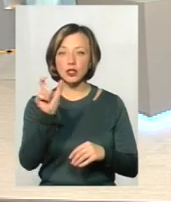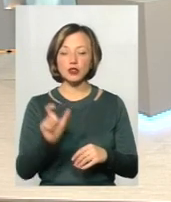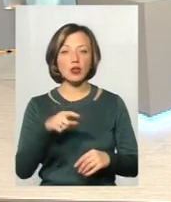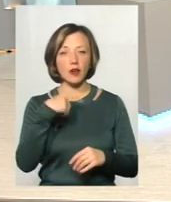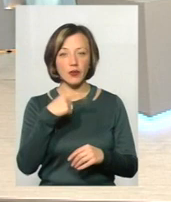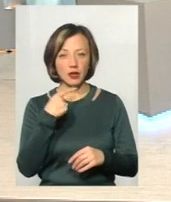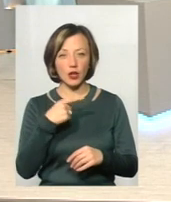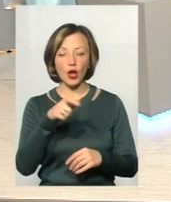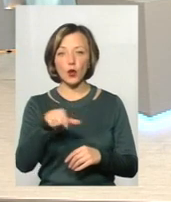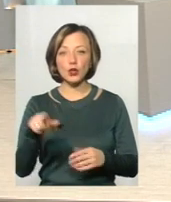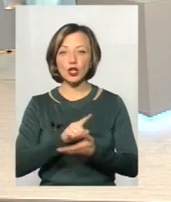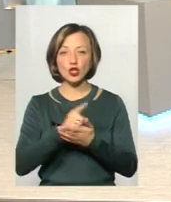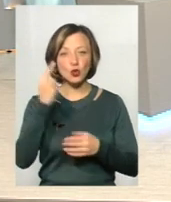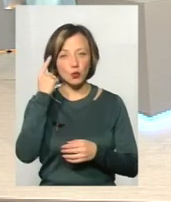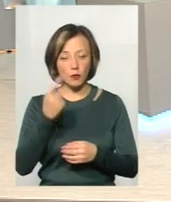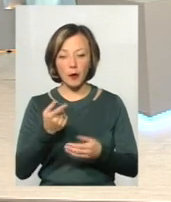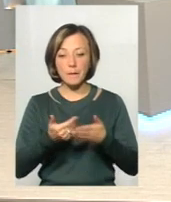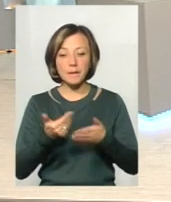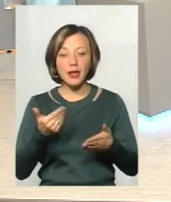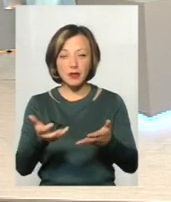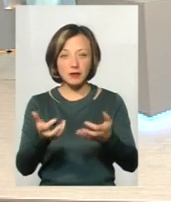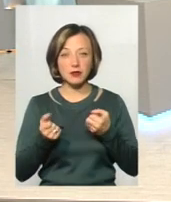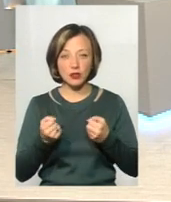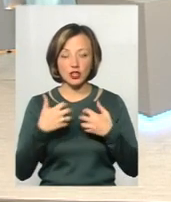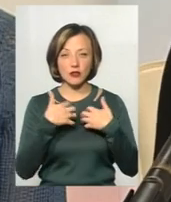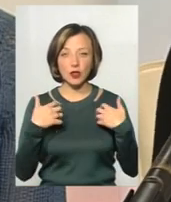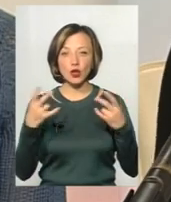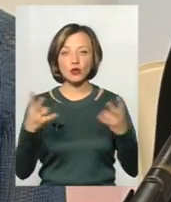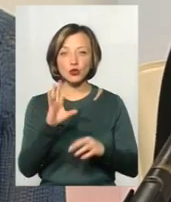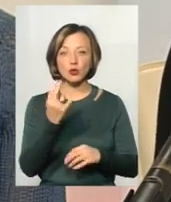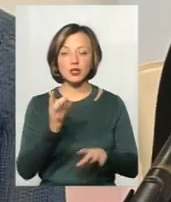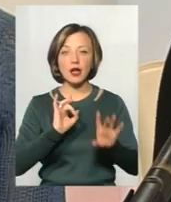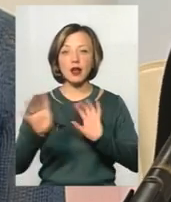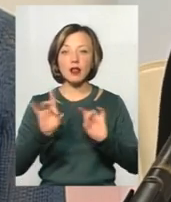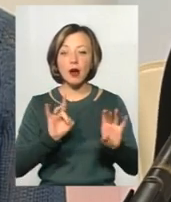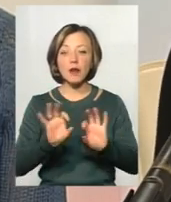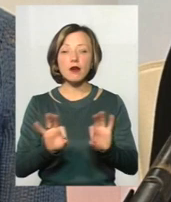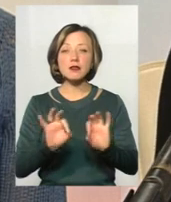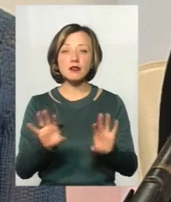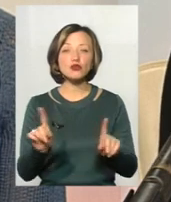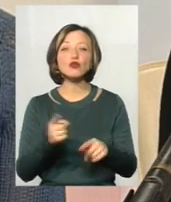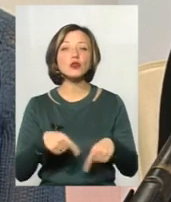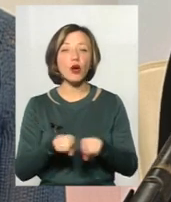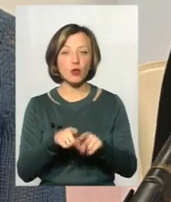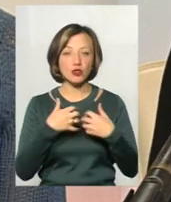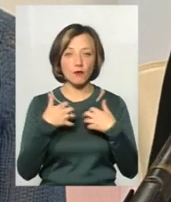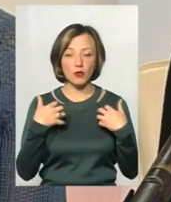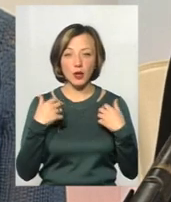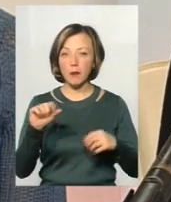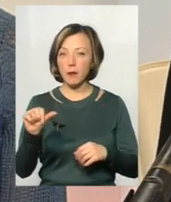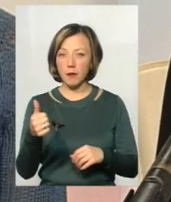что люди должны думать, как прежде чем берут животных, но нужны социальные ролики, которые рассказывают, что такое животное, потому